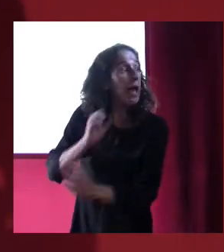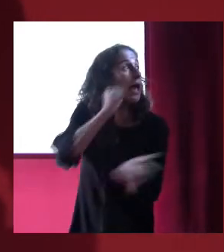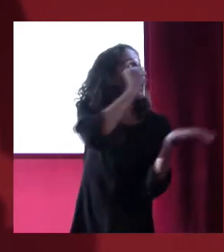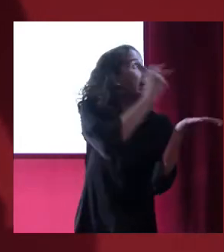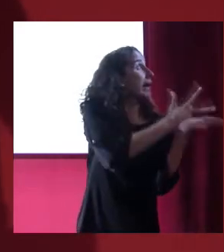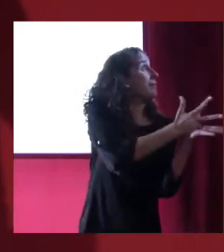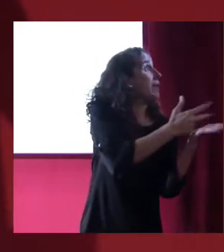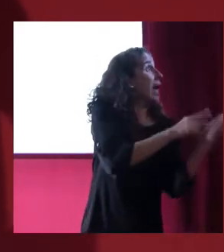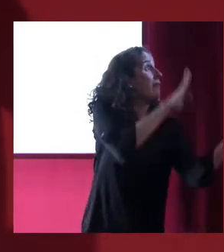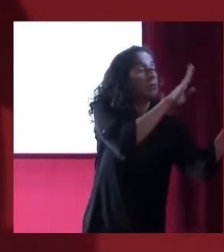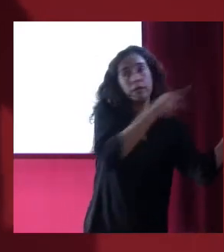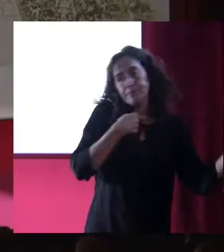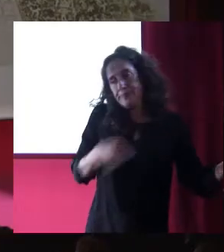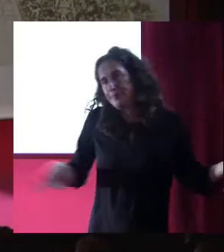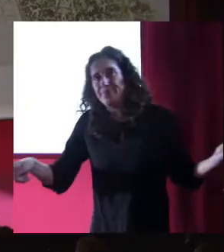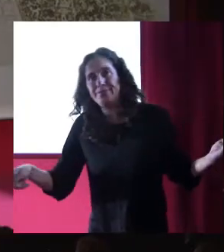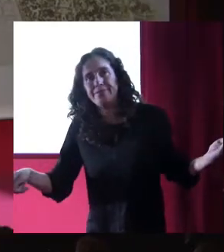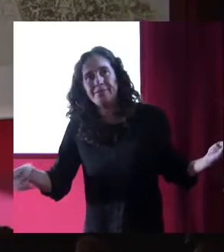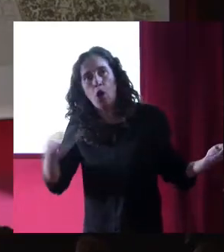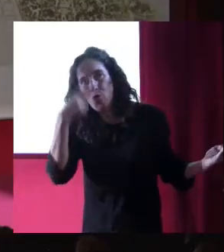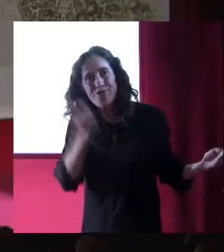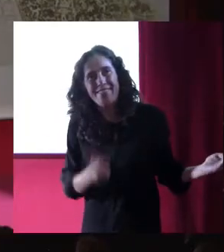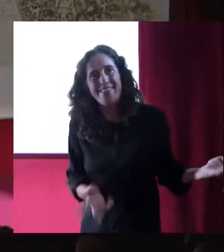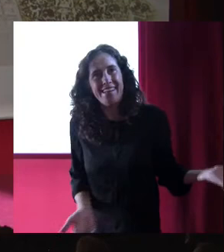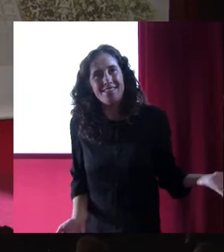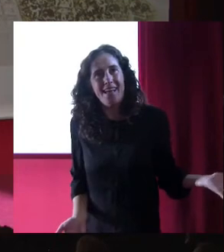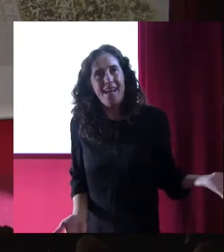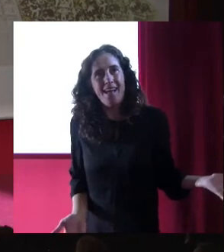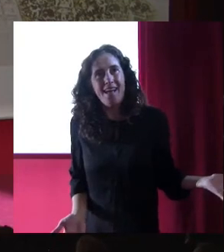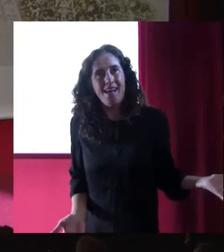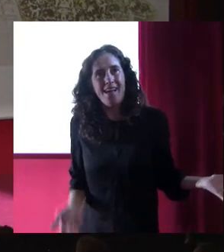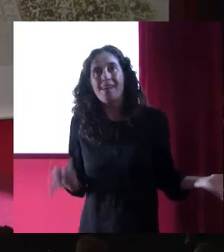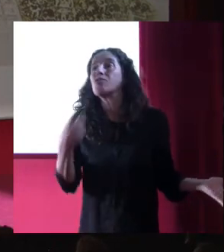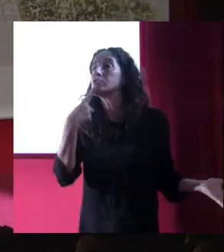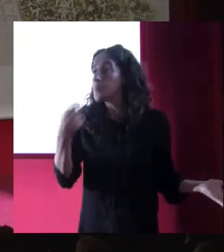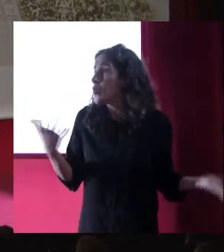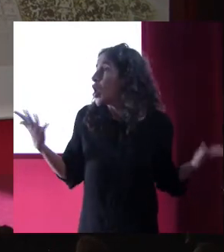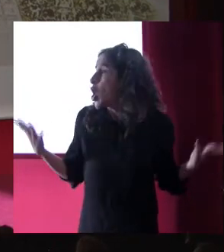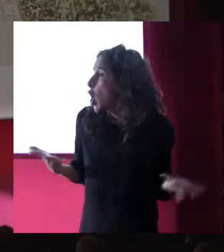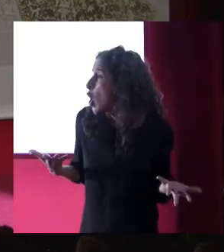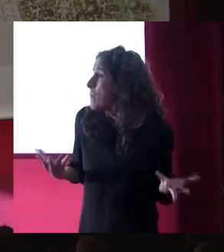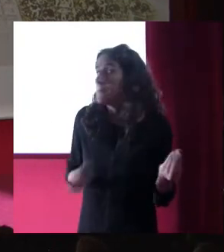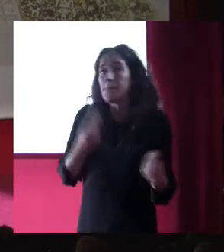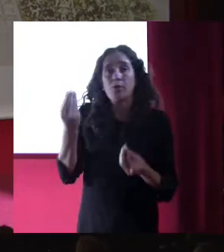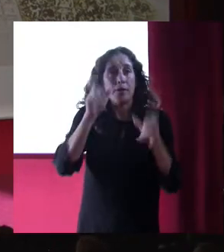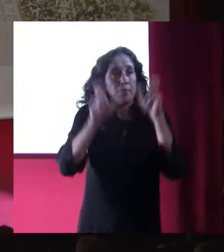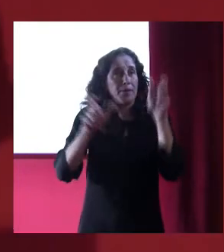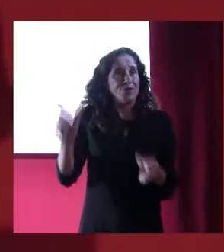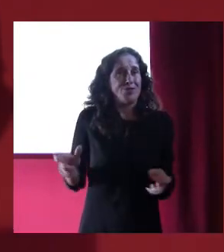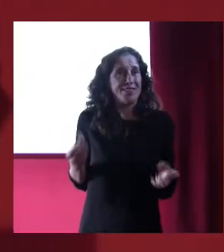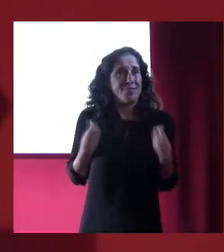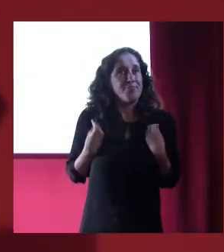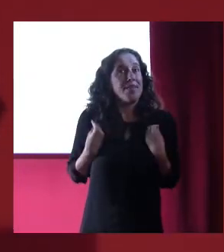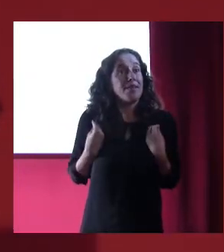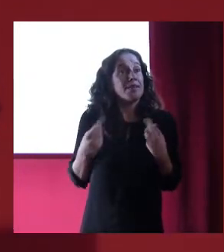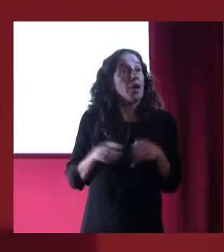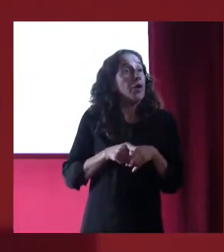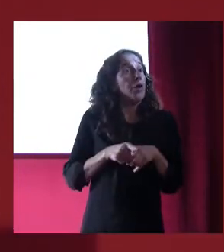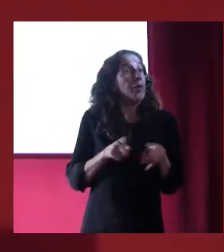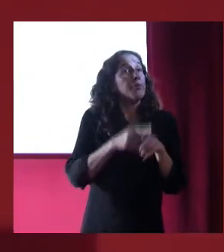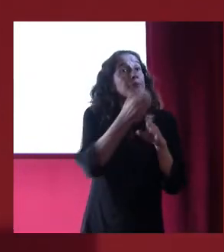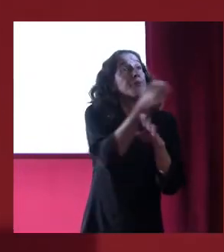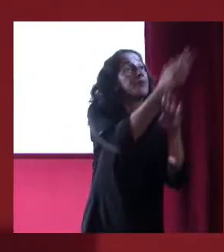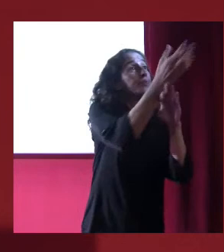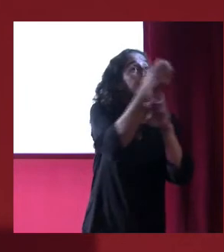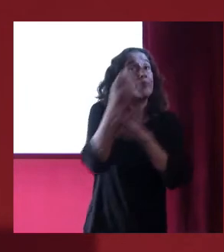com aquest. I jo us torno a preguntar, com millorarem més la vida de la gent? Posant jardineres